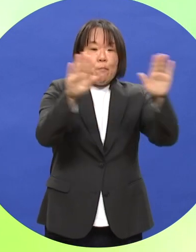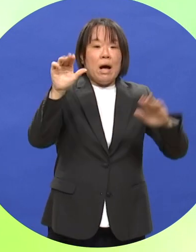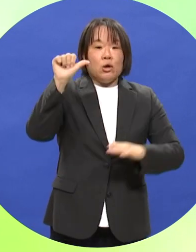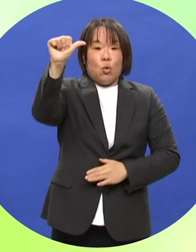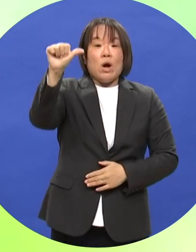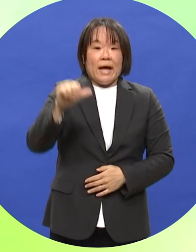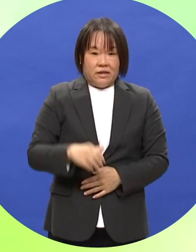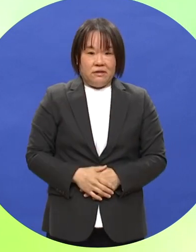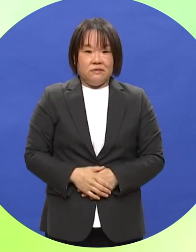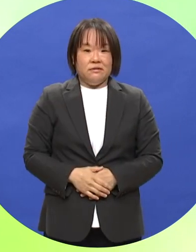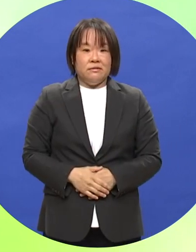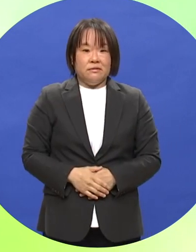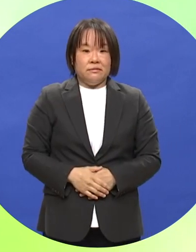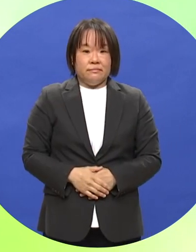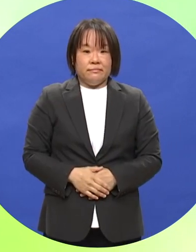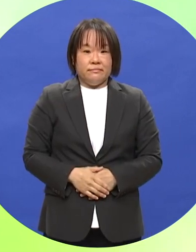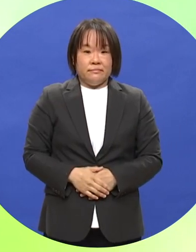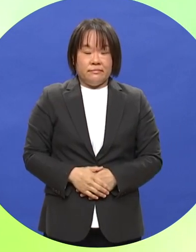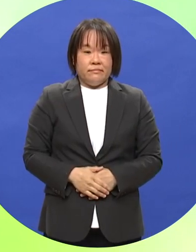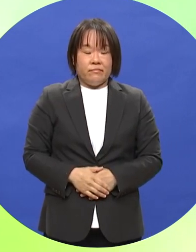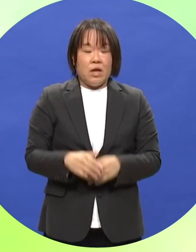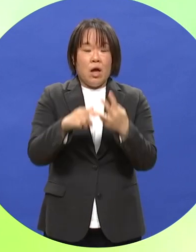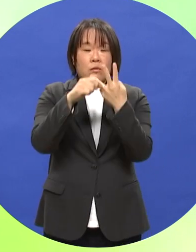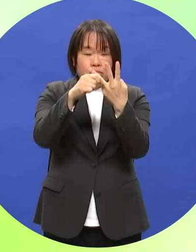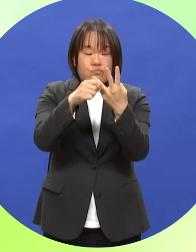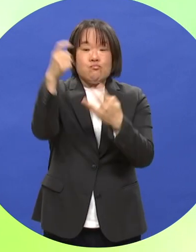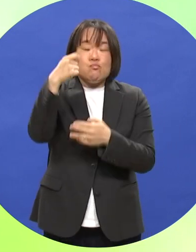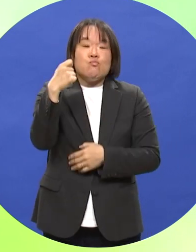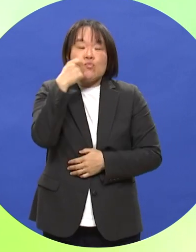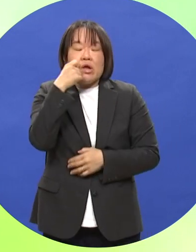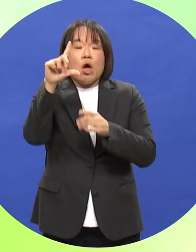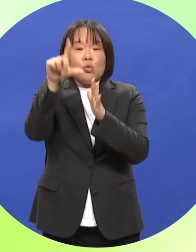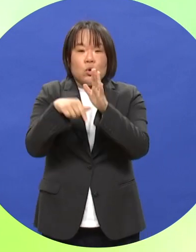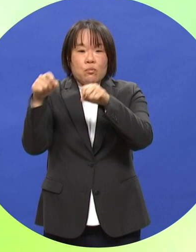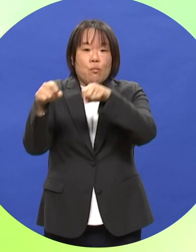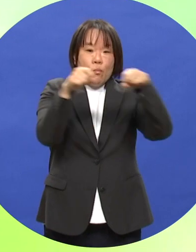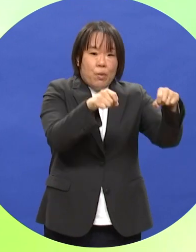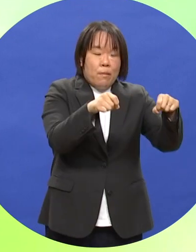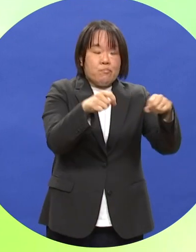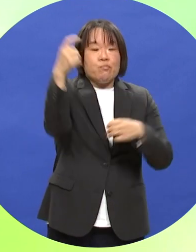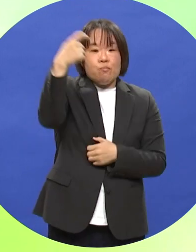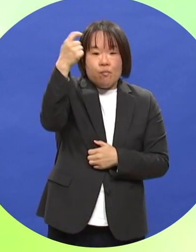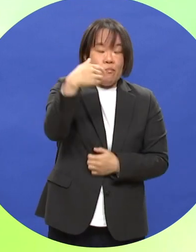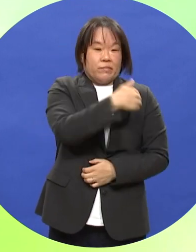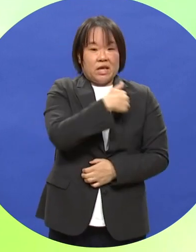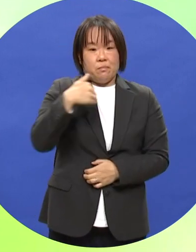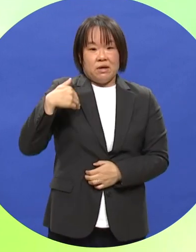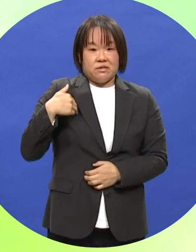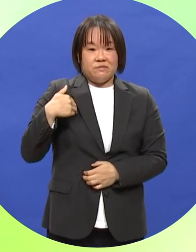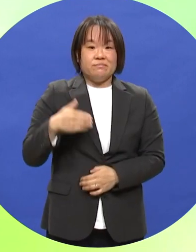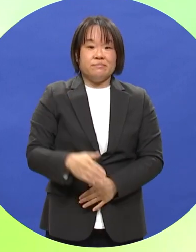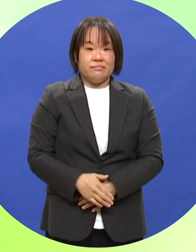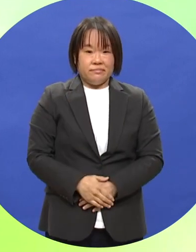。一部を後日別日程で受講することも可能です。